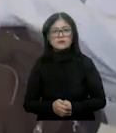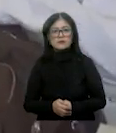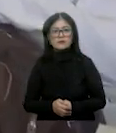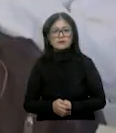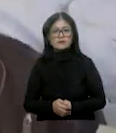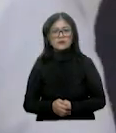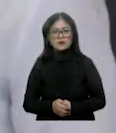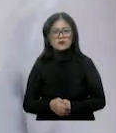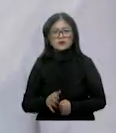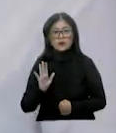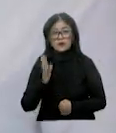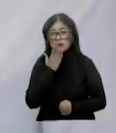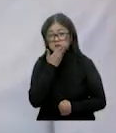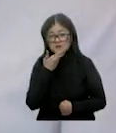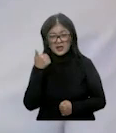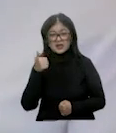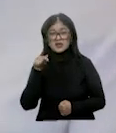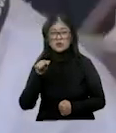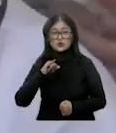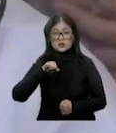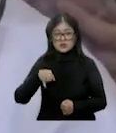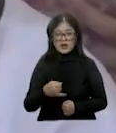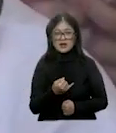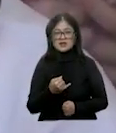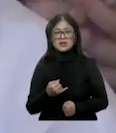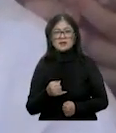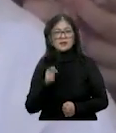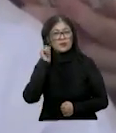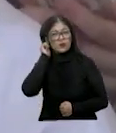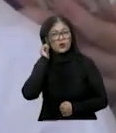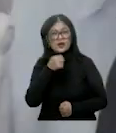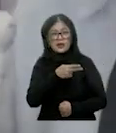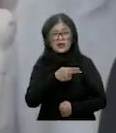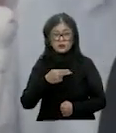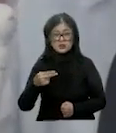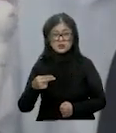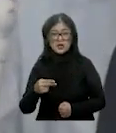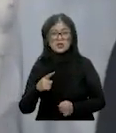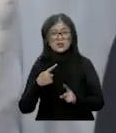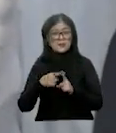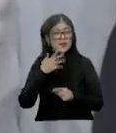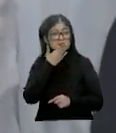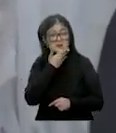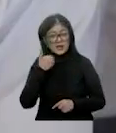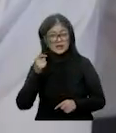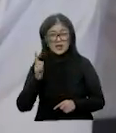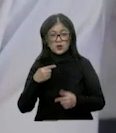Menjadi cantik tentu menjadi dambaan semua wanita. Namun menjadi cantik tentunya tidak selalu harus dari penampilan